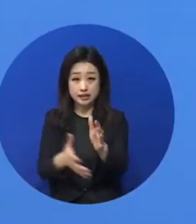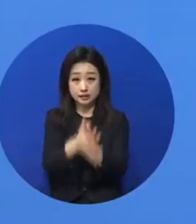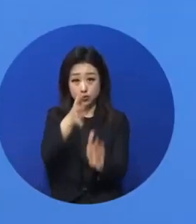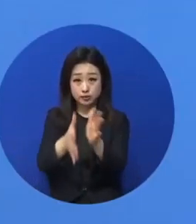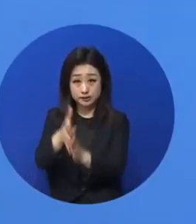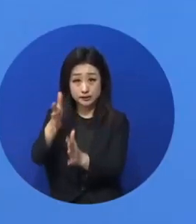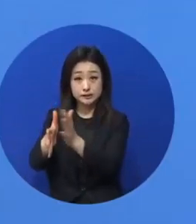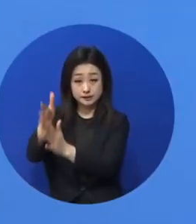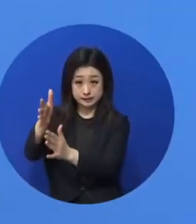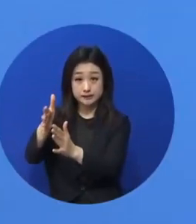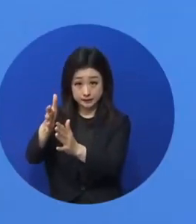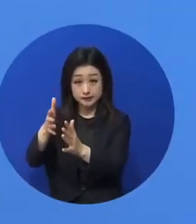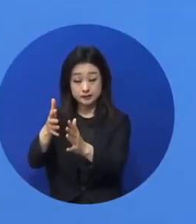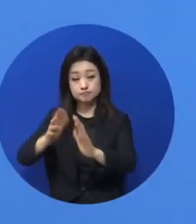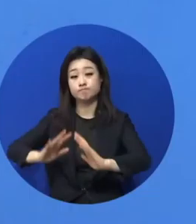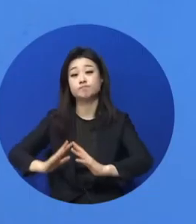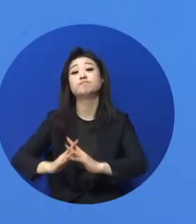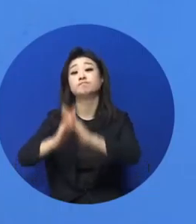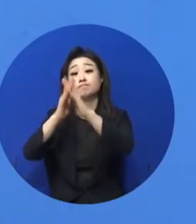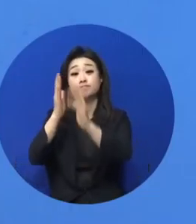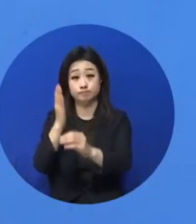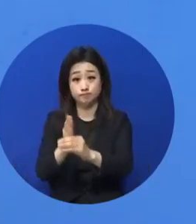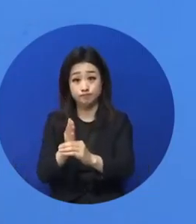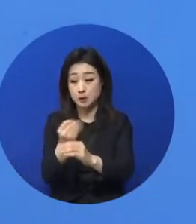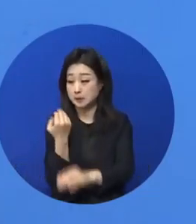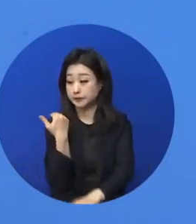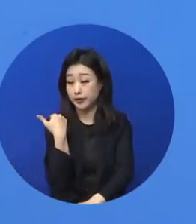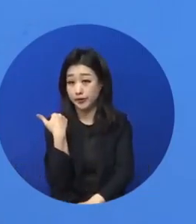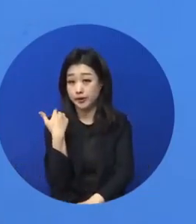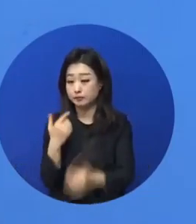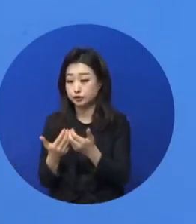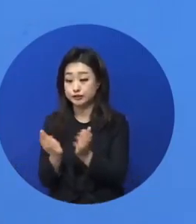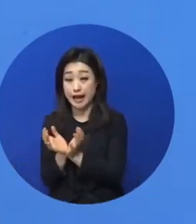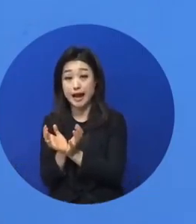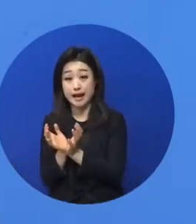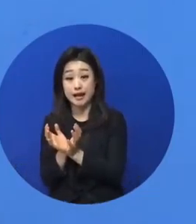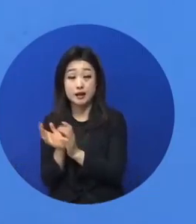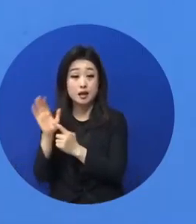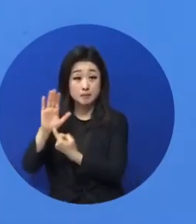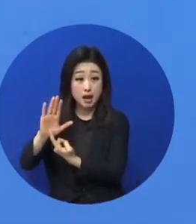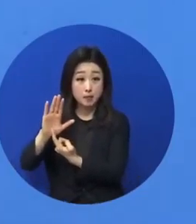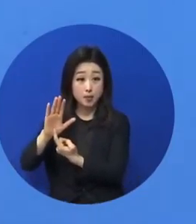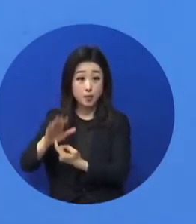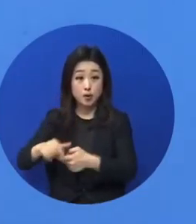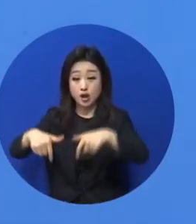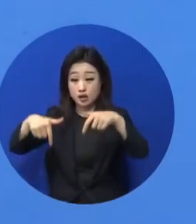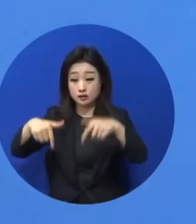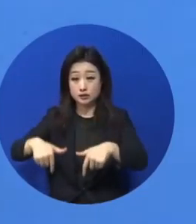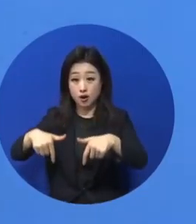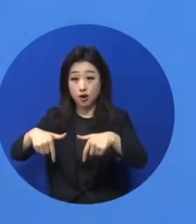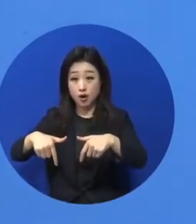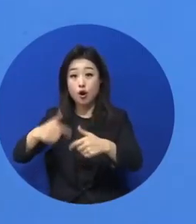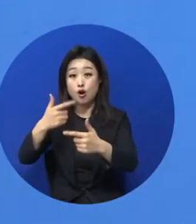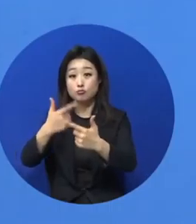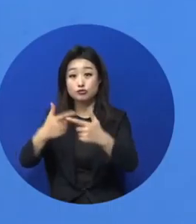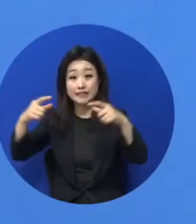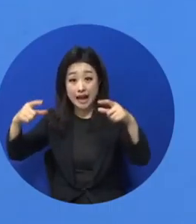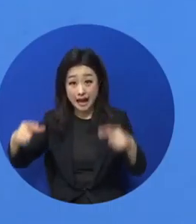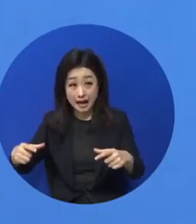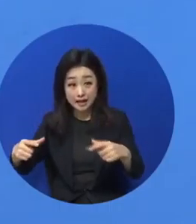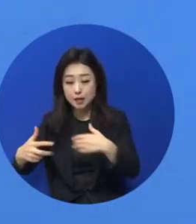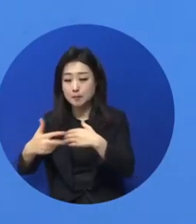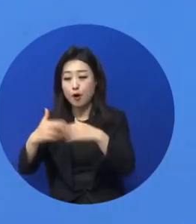각종 시설들이 지금 들어가고 있습니다. 얼마 전에 민주당 정부에서 발표를 해주셨죠. 서부산 의료원도 마찬가지입니다. 공공시설이